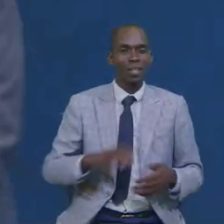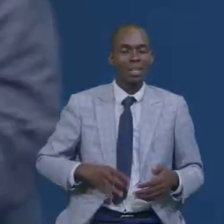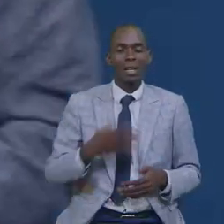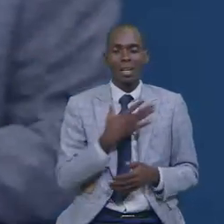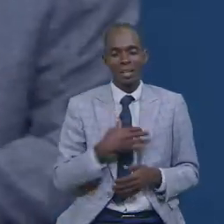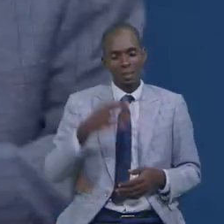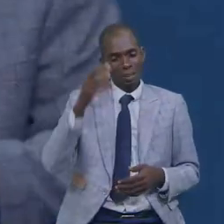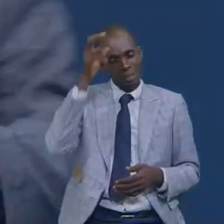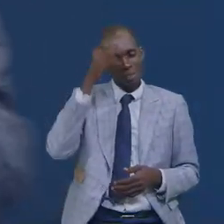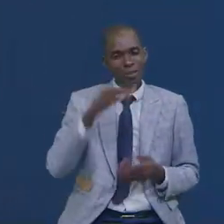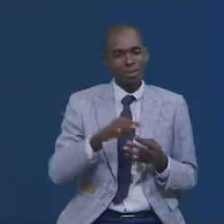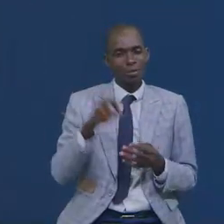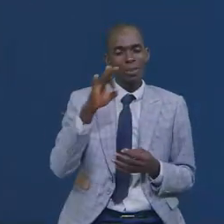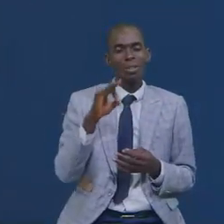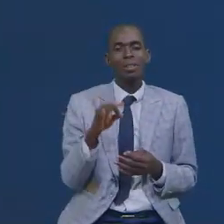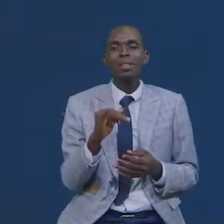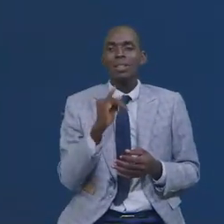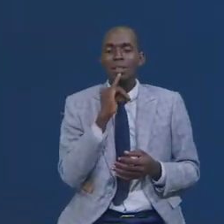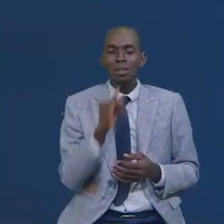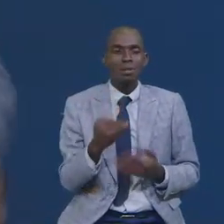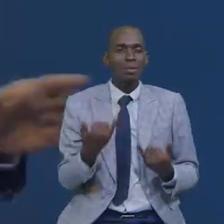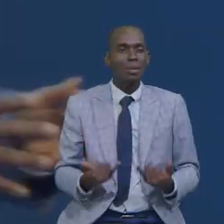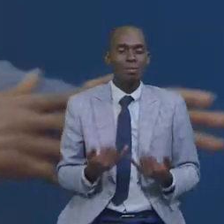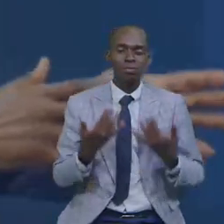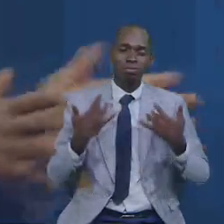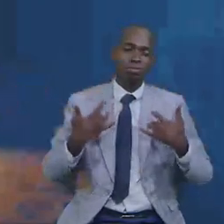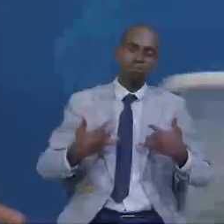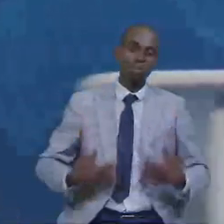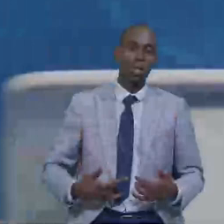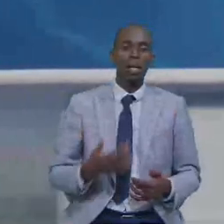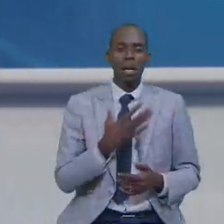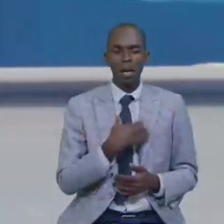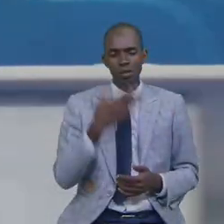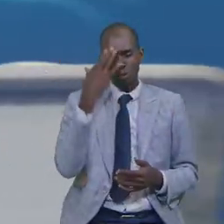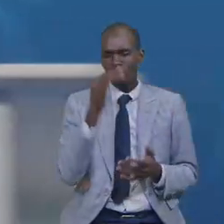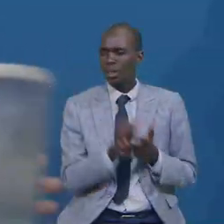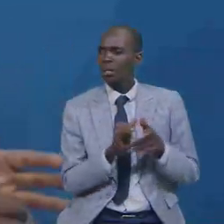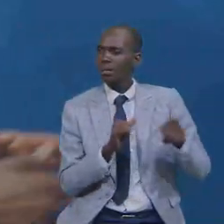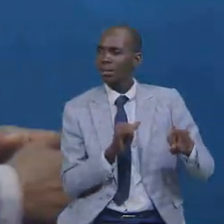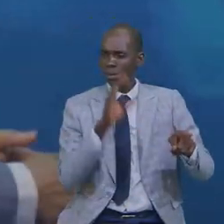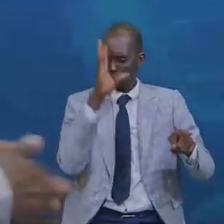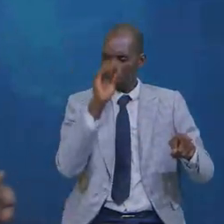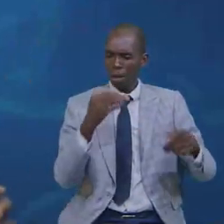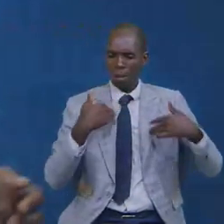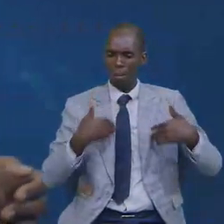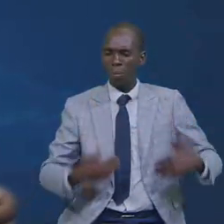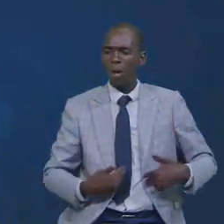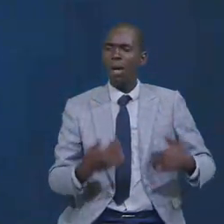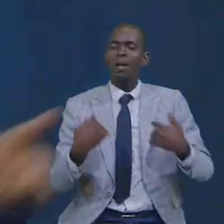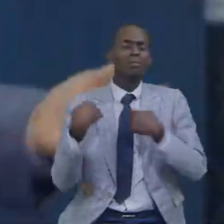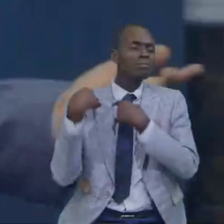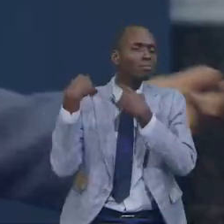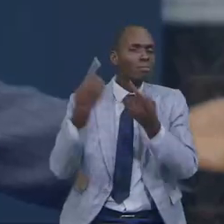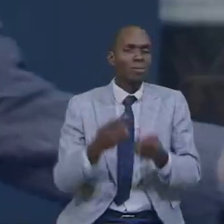triste et ce garçon était ma demeure ce garçon